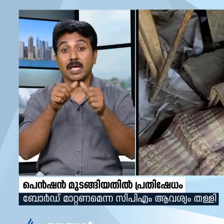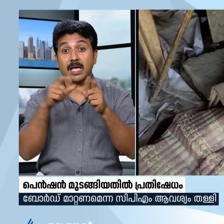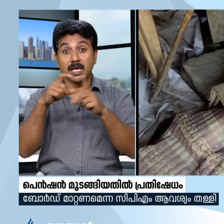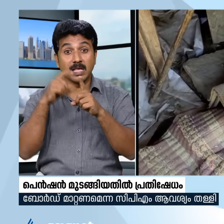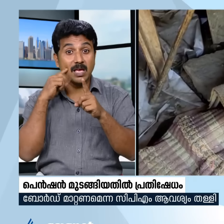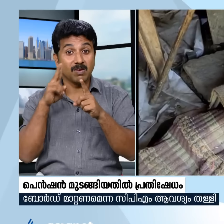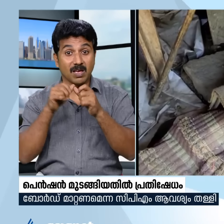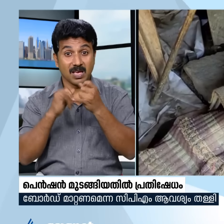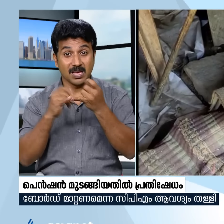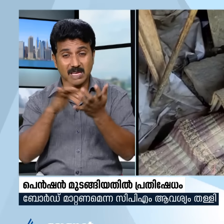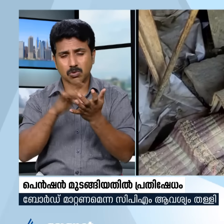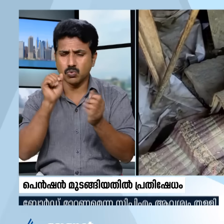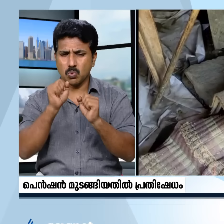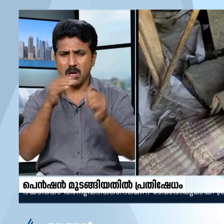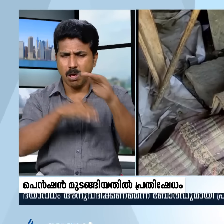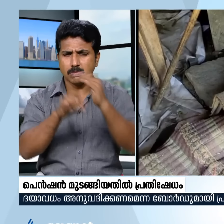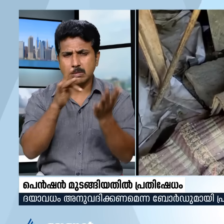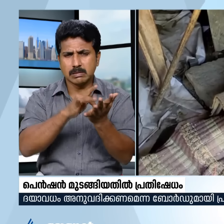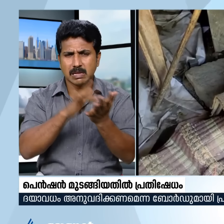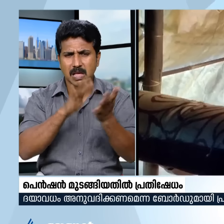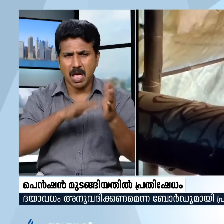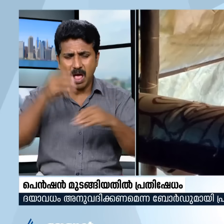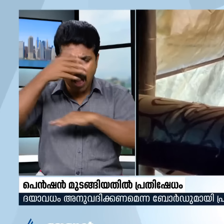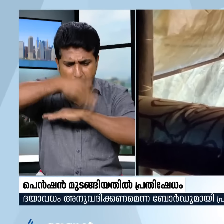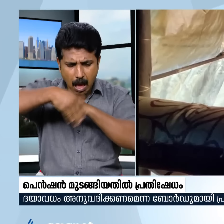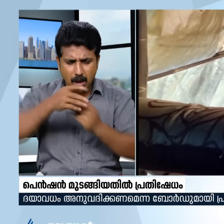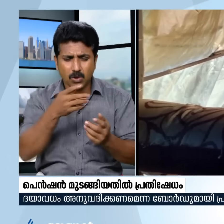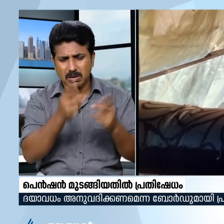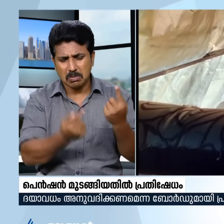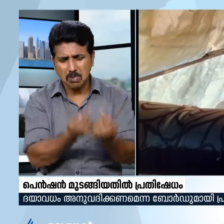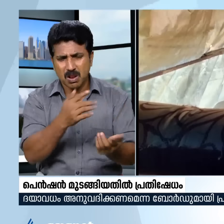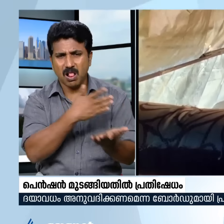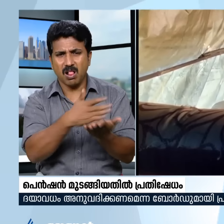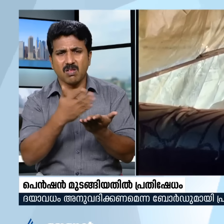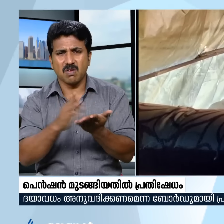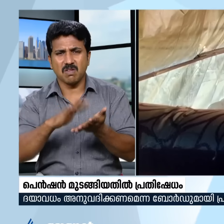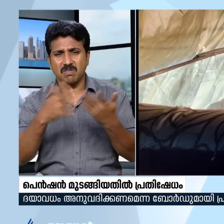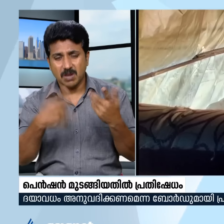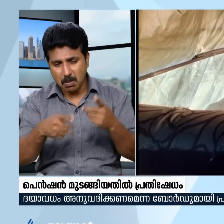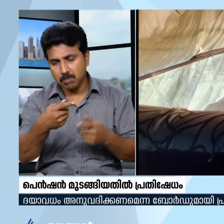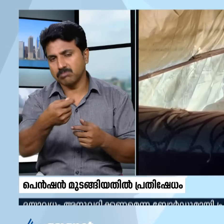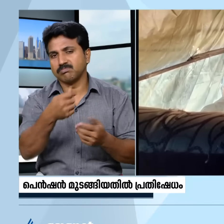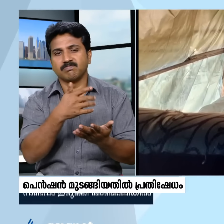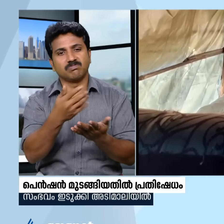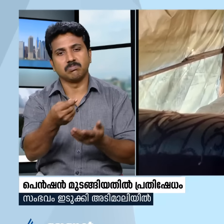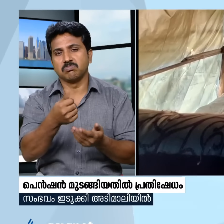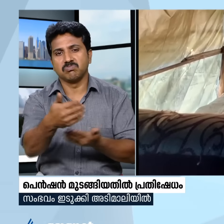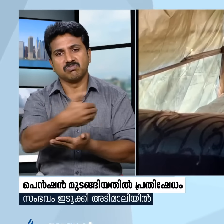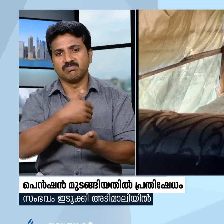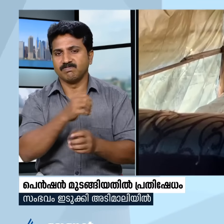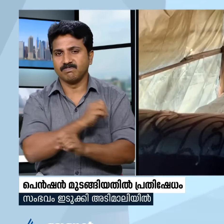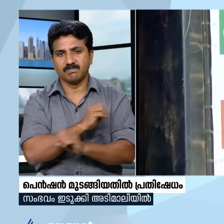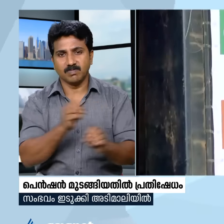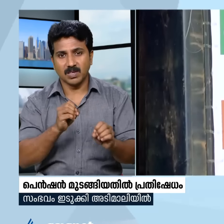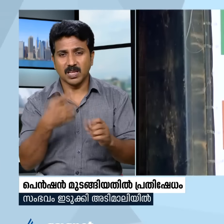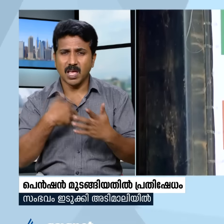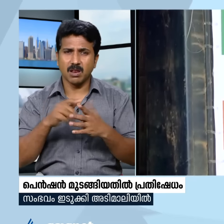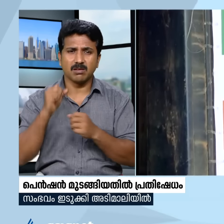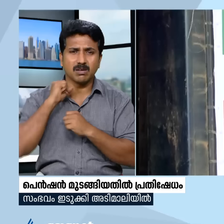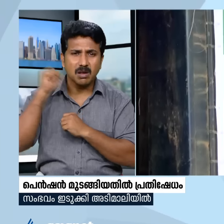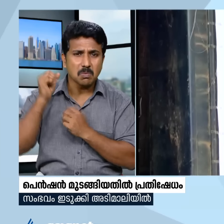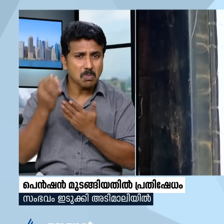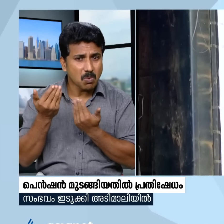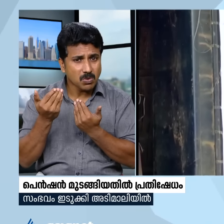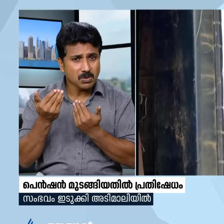കോളനിയിൽ ഇവർക്ക് ഭൂമിയുണ്ട്. കാട്ടാന കൃഷി നശിപ്പിച്ചതോടെ അവിടെ നിന്നും വല്ലപ്പോഴും കിട്ടിയിരുന്ന വരുമാനവും ഇല്ലാതായി. ദയാവധത്തിന് തയ്യാറാണെന്നും